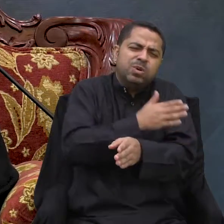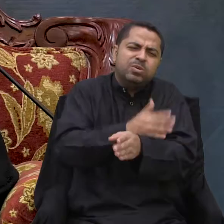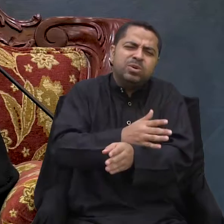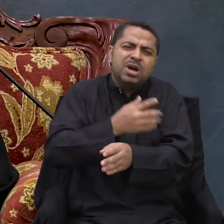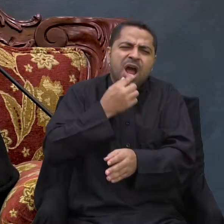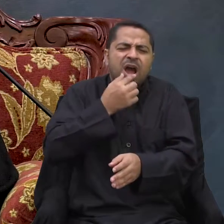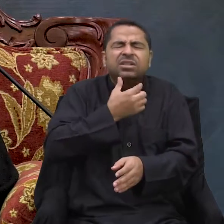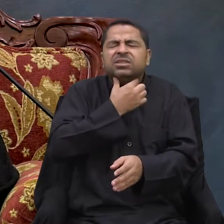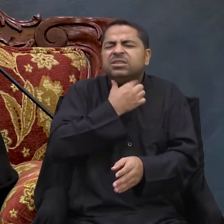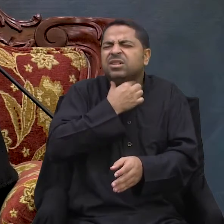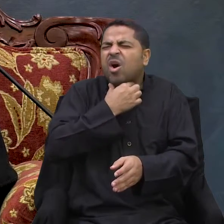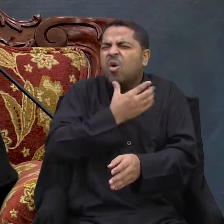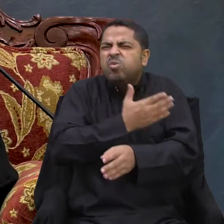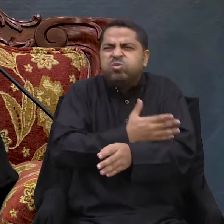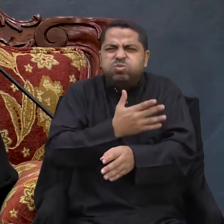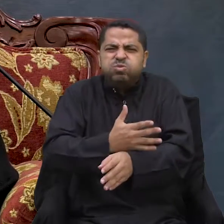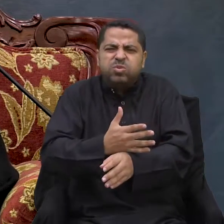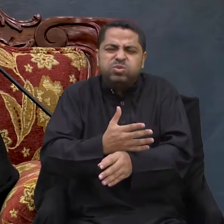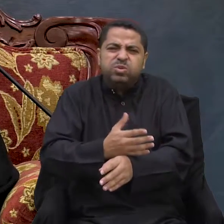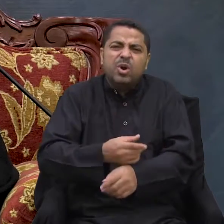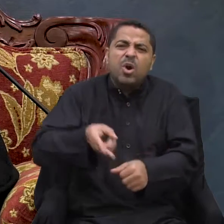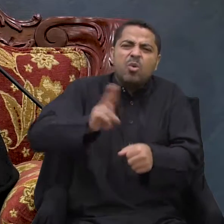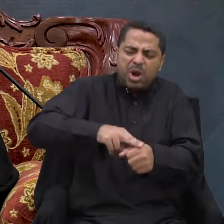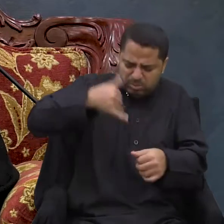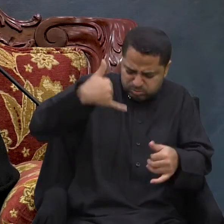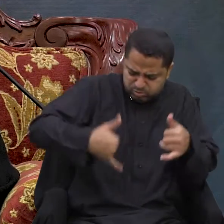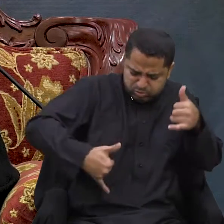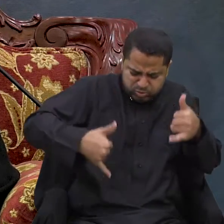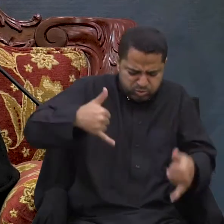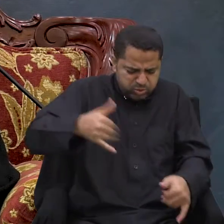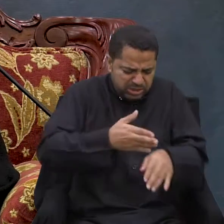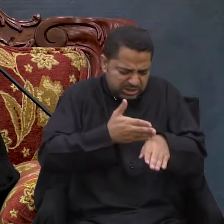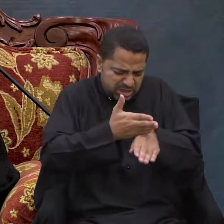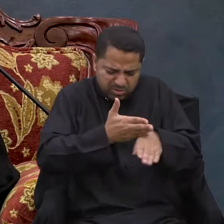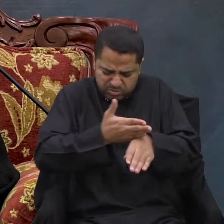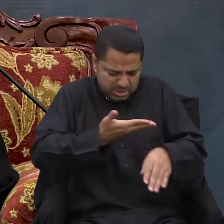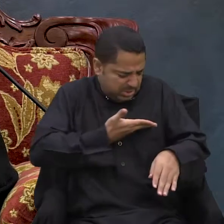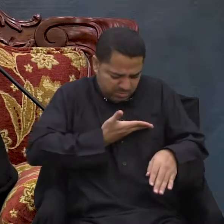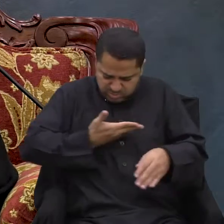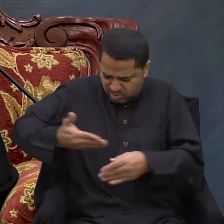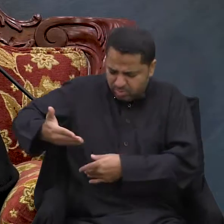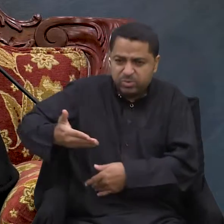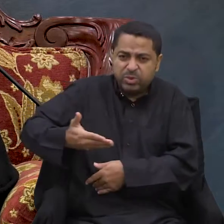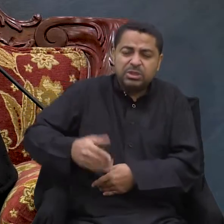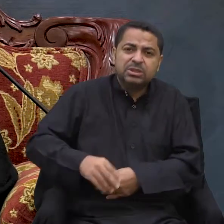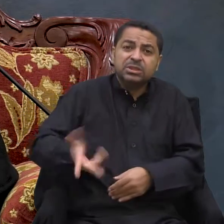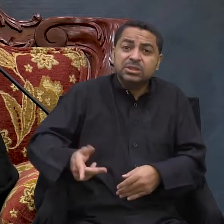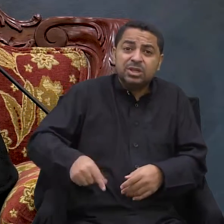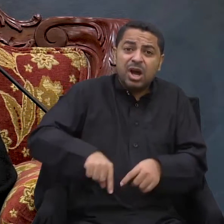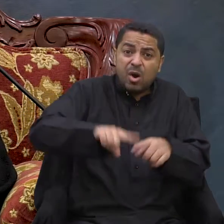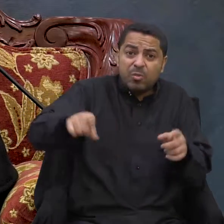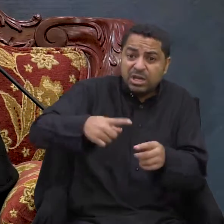شدة الظما وعلى أثر الجراحات الواصلة إليه، إذ كان